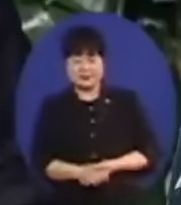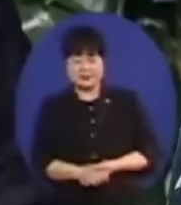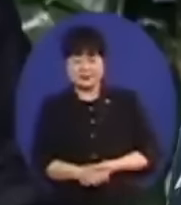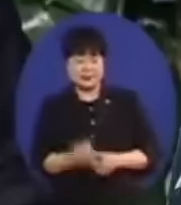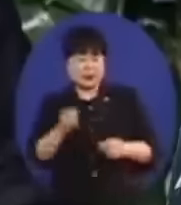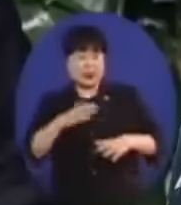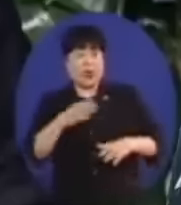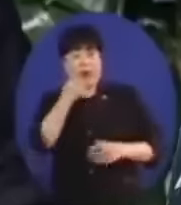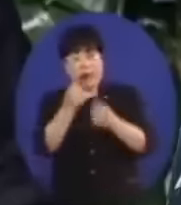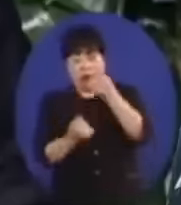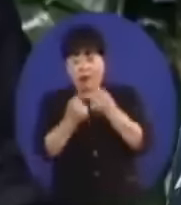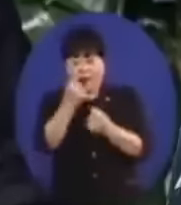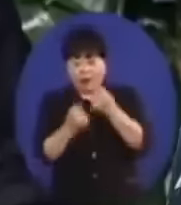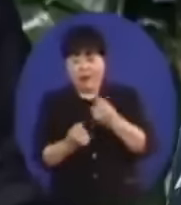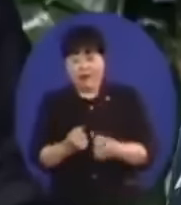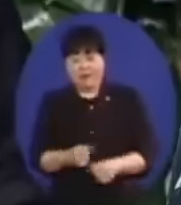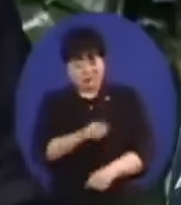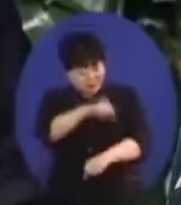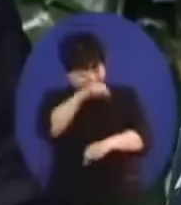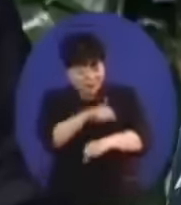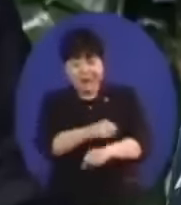굉장히 설득력 있는 말 아닙니까?